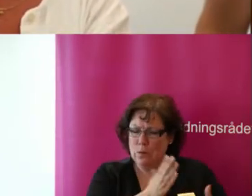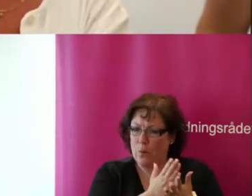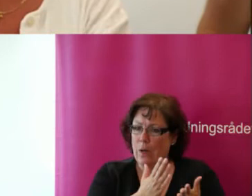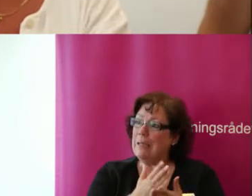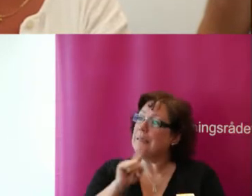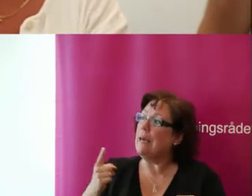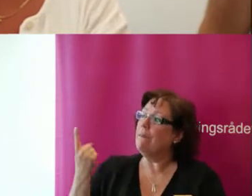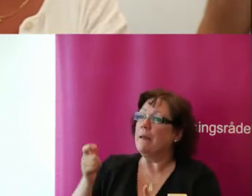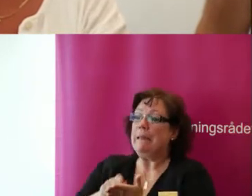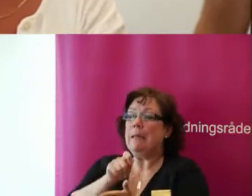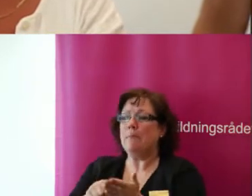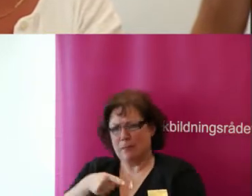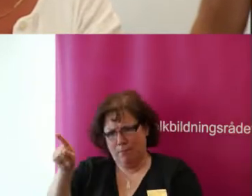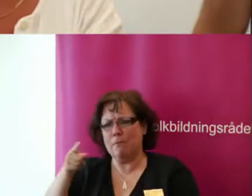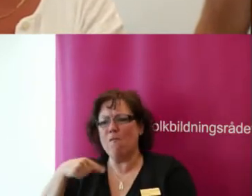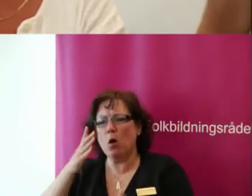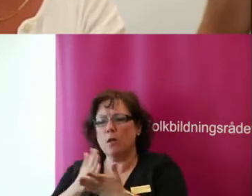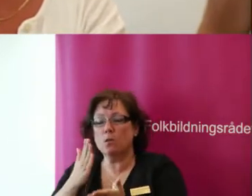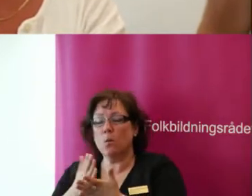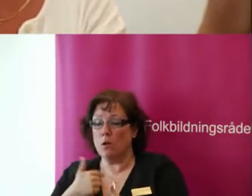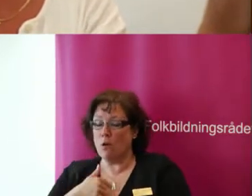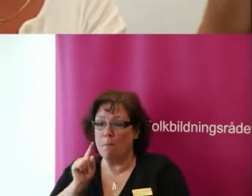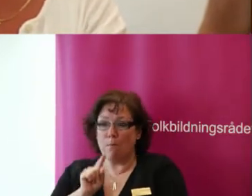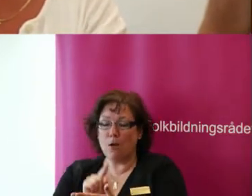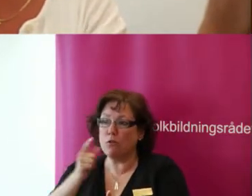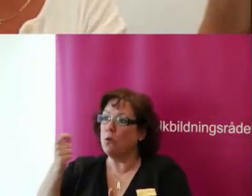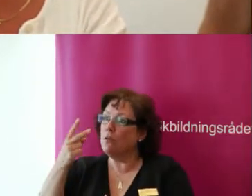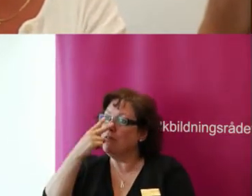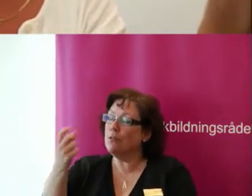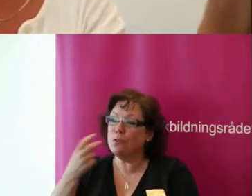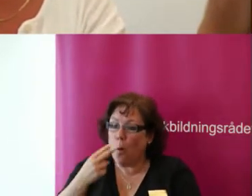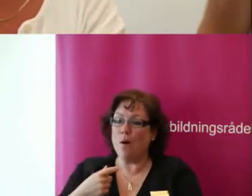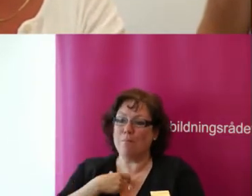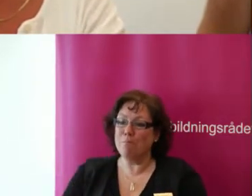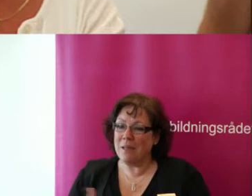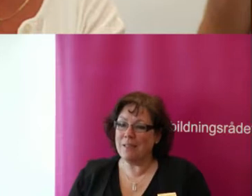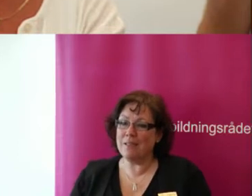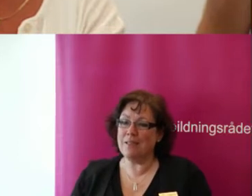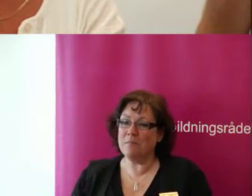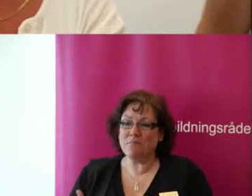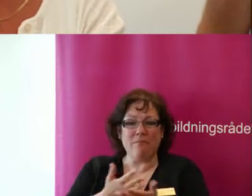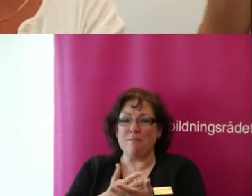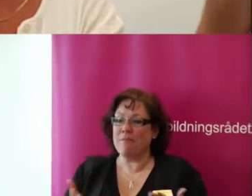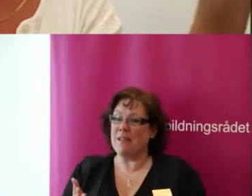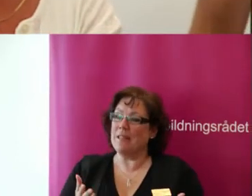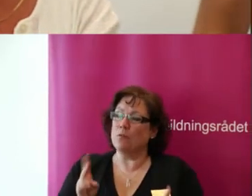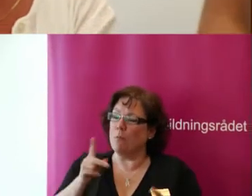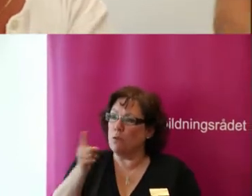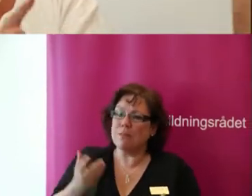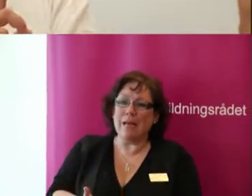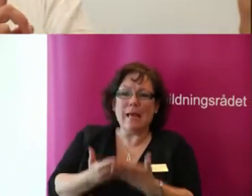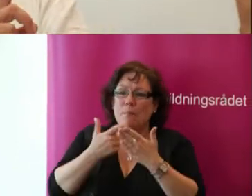någon som tipsade mig om folkhögskola. Och då plötsligt blev jag synlig. Och man såg mig. Och det var inte liksom de man skulle hjälpa. Utan de